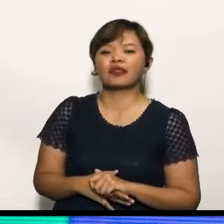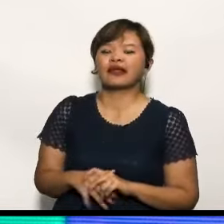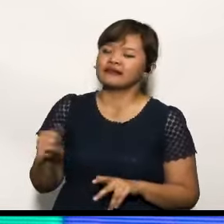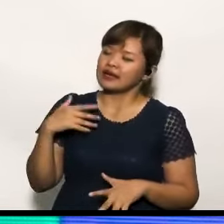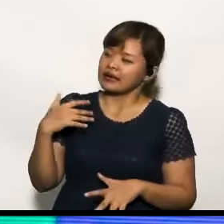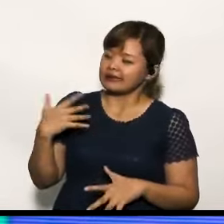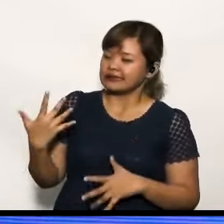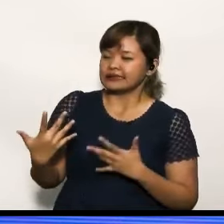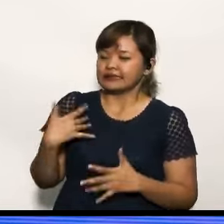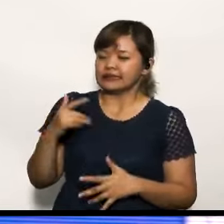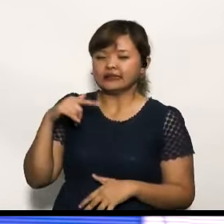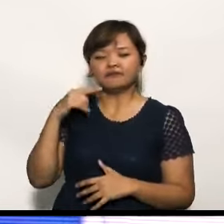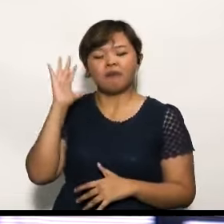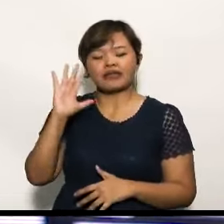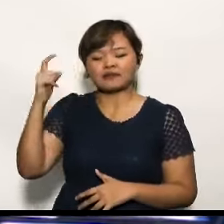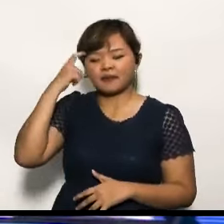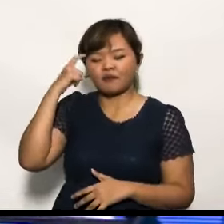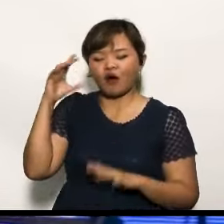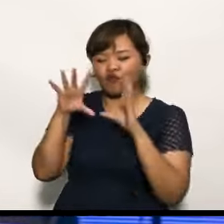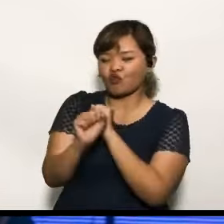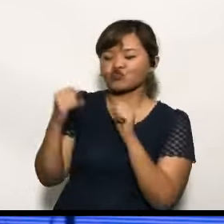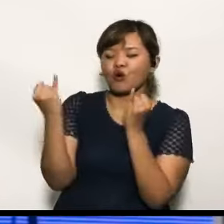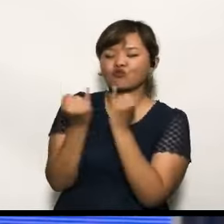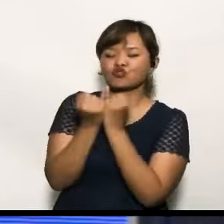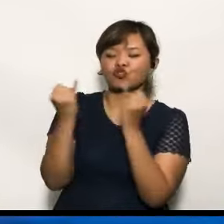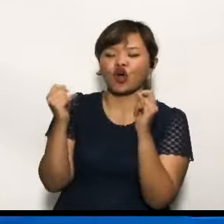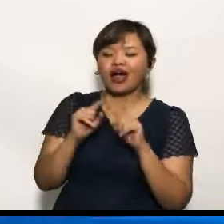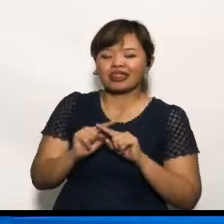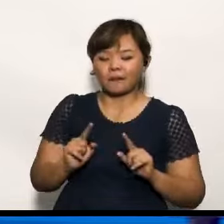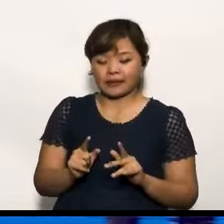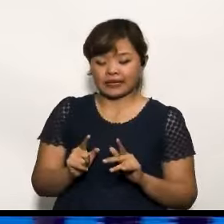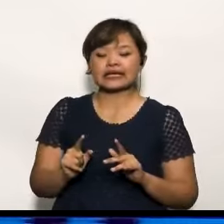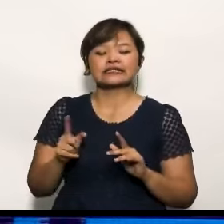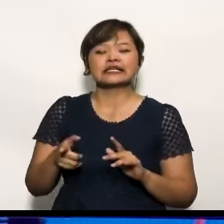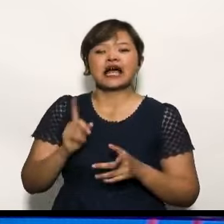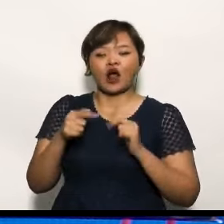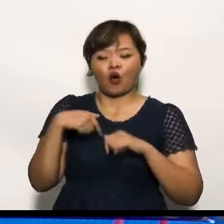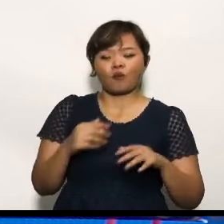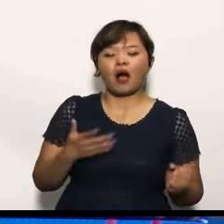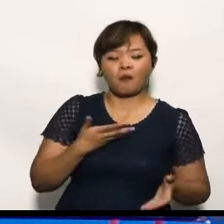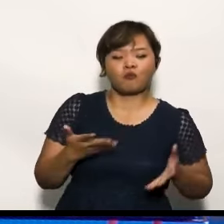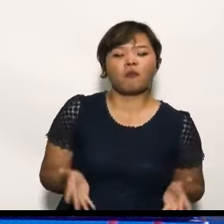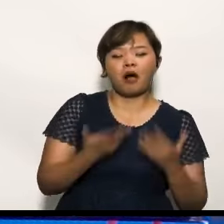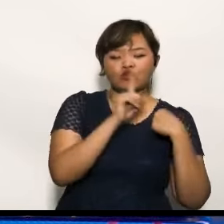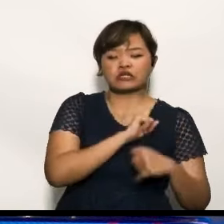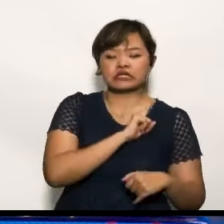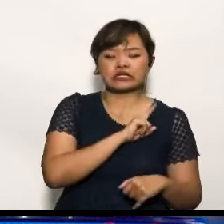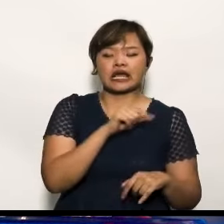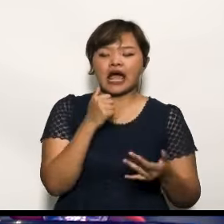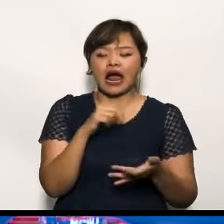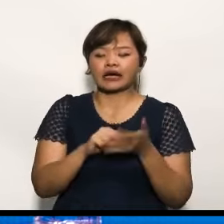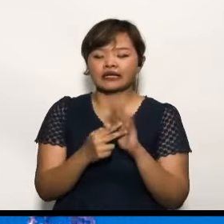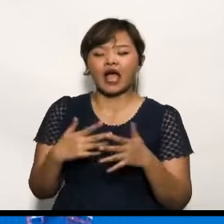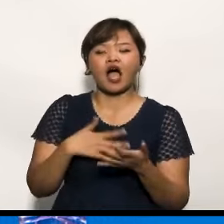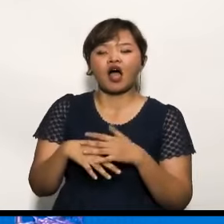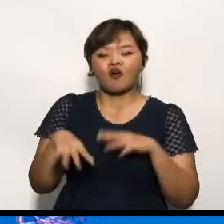kita adalah musuh. Tapi untuk kita membangun sesuatu, fokusnya udah bukan musuh. Saya pernah waktu itu bicara